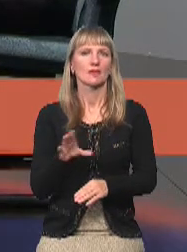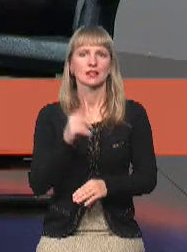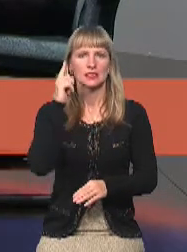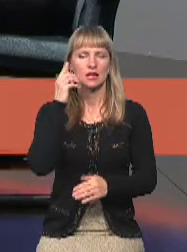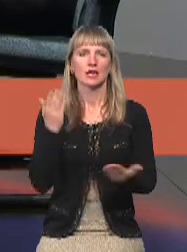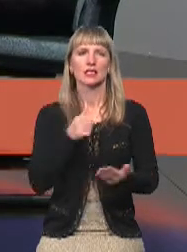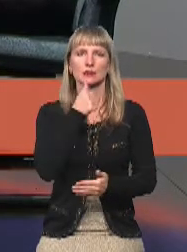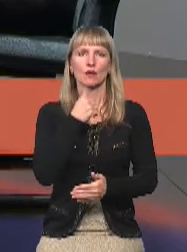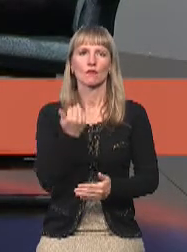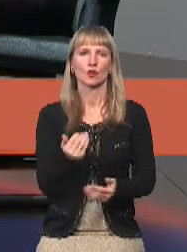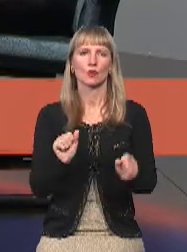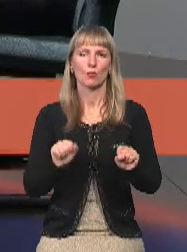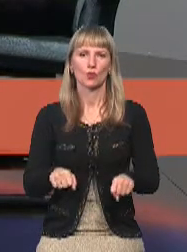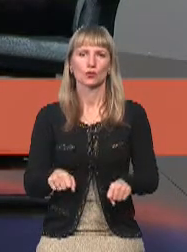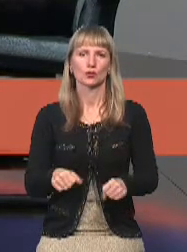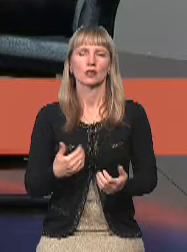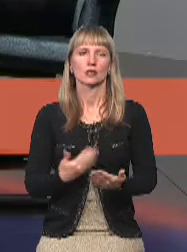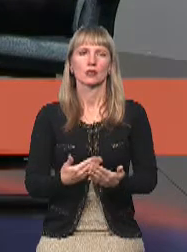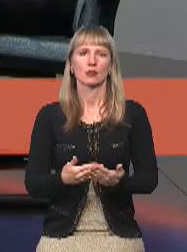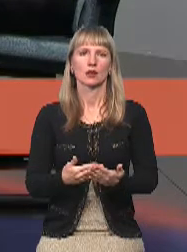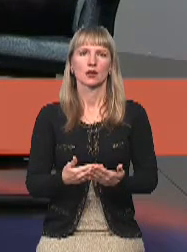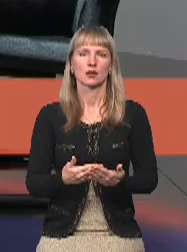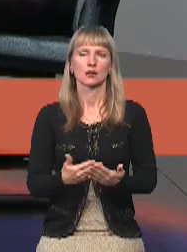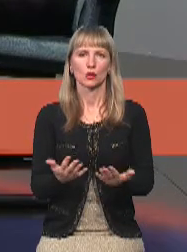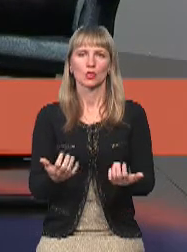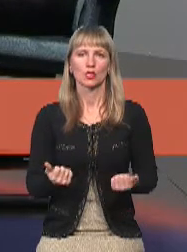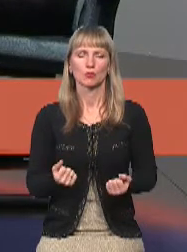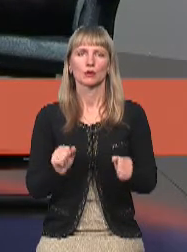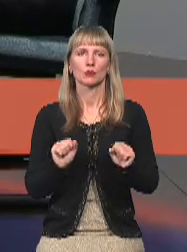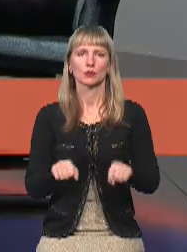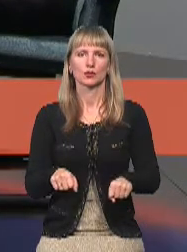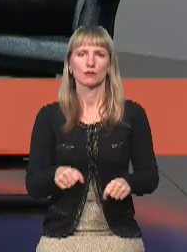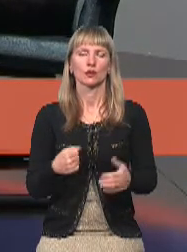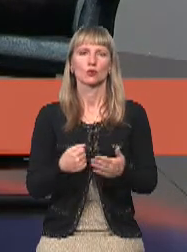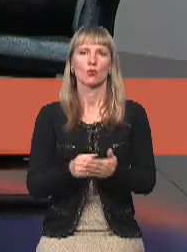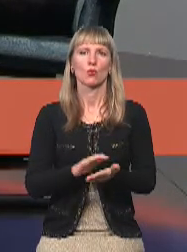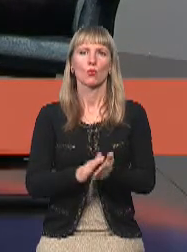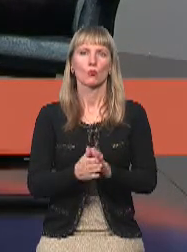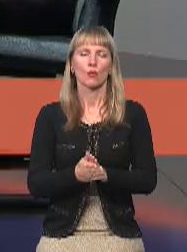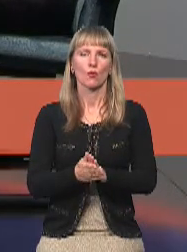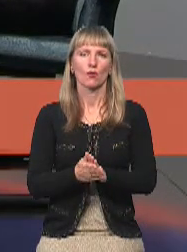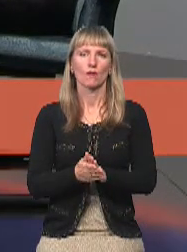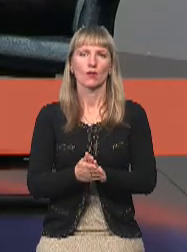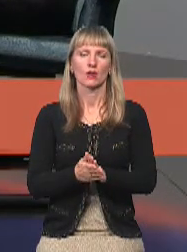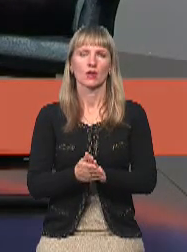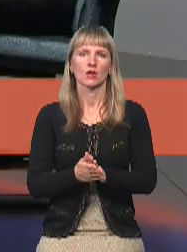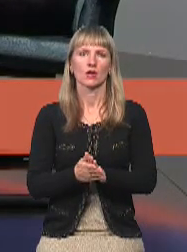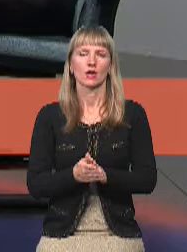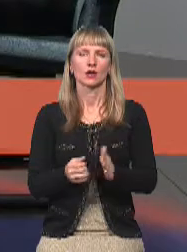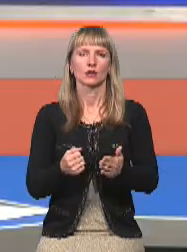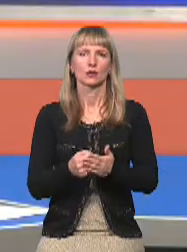в який спосіб вони можуть, наприклад, отримати можливість щодо умовно-дострокового